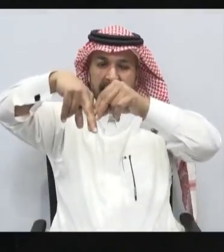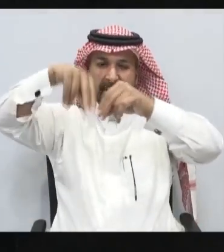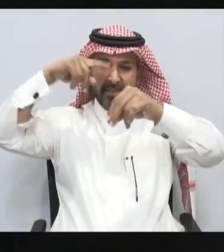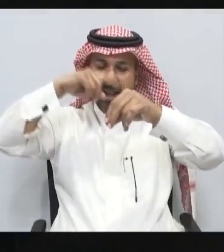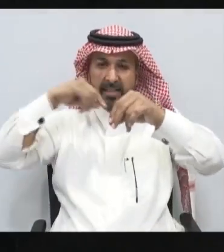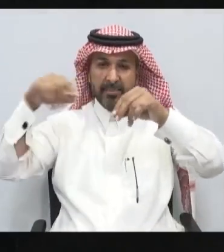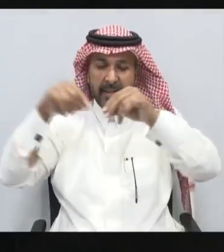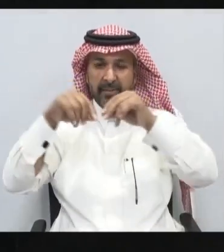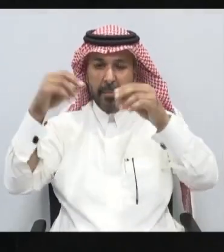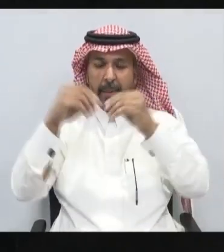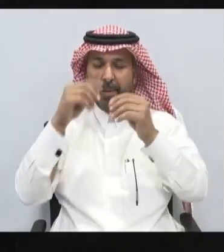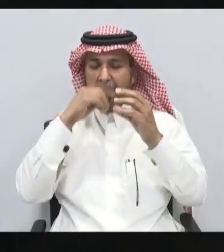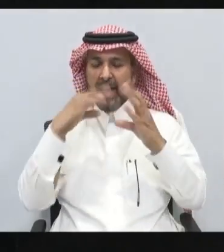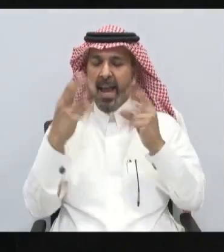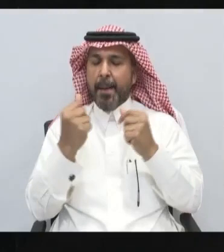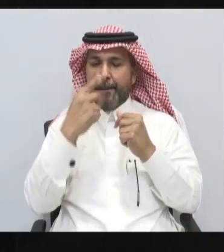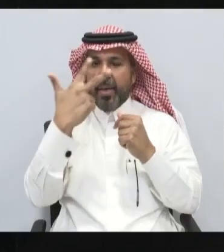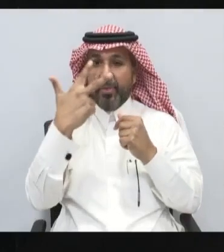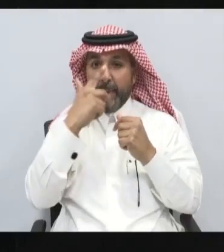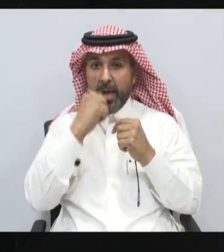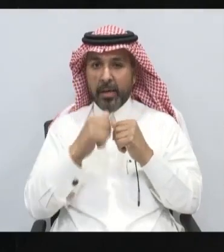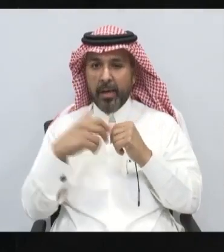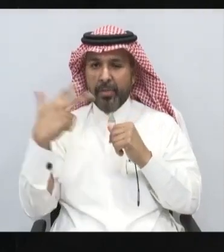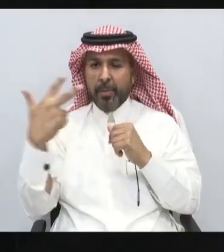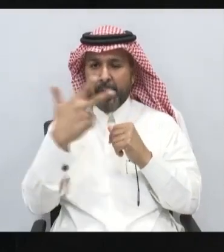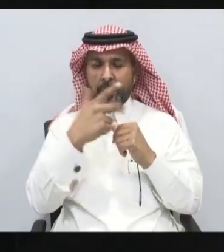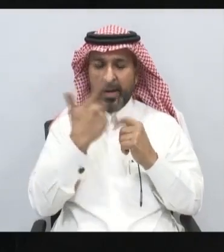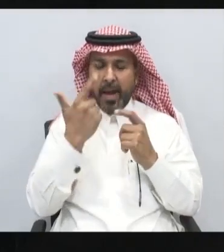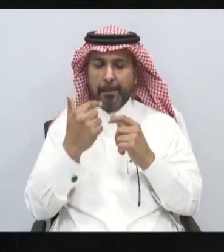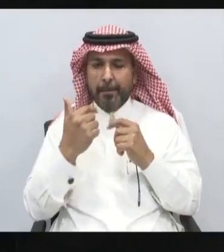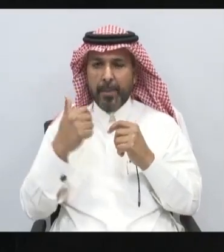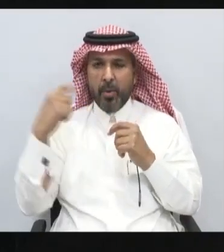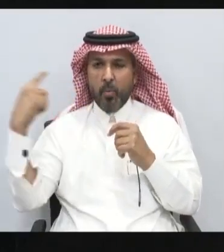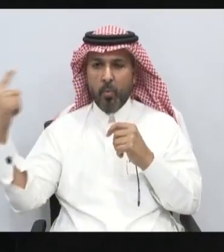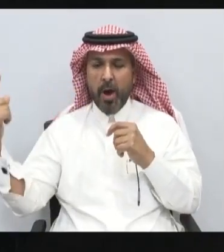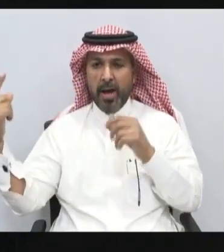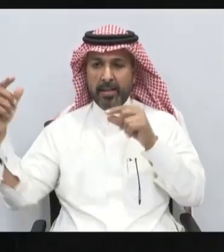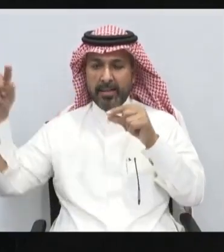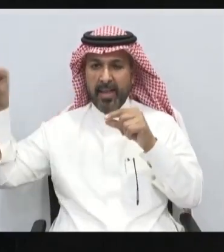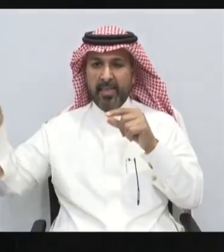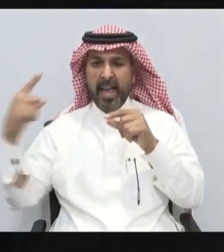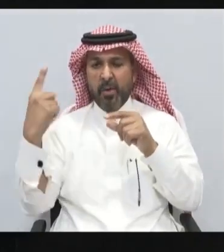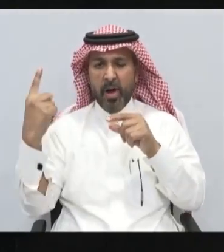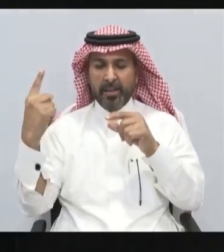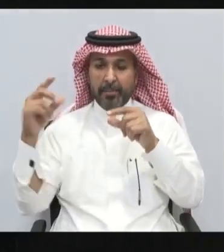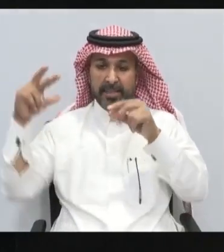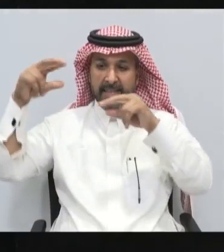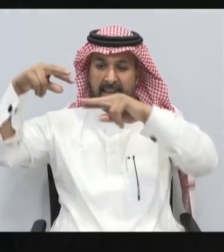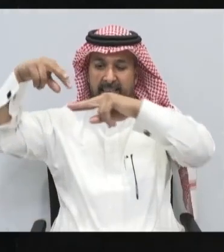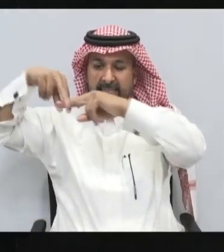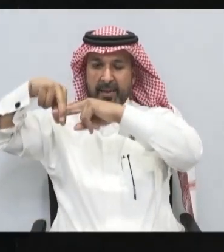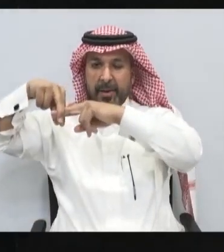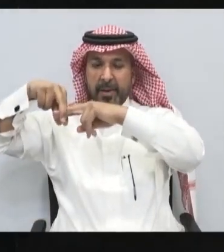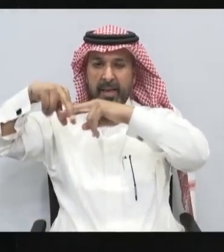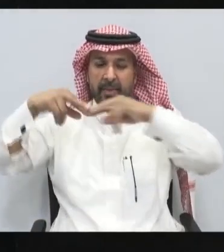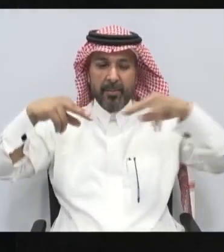مشبك طيب هل معناه اننا بنقول 8 في 2 كل قطعه راح تاخذ مشبكين لا لماذا لان